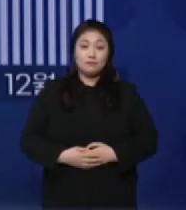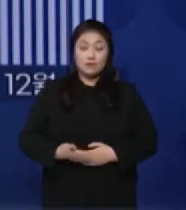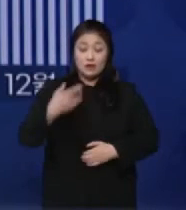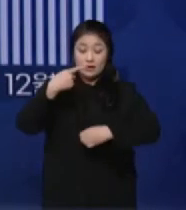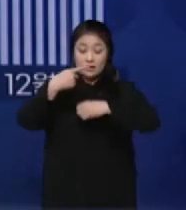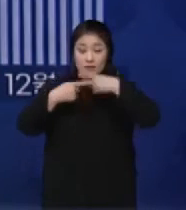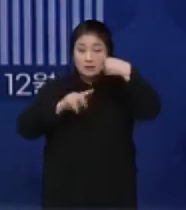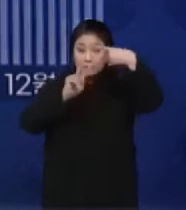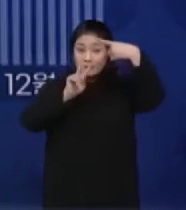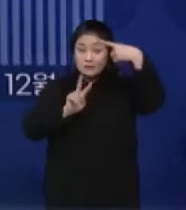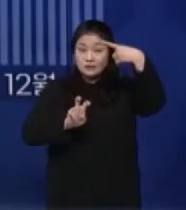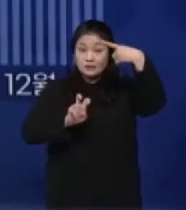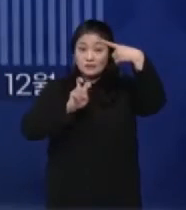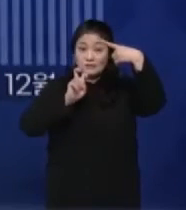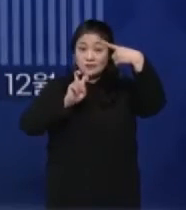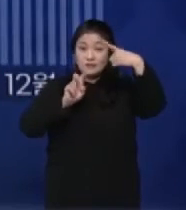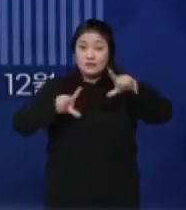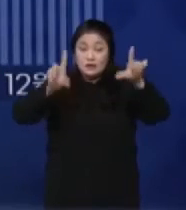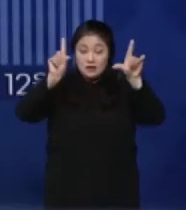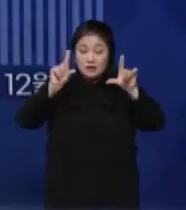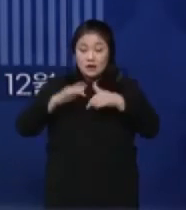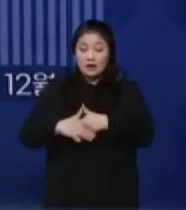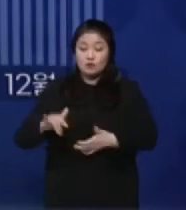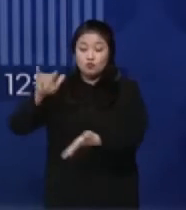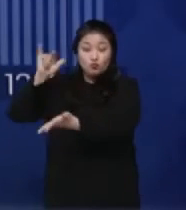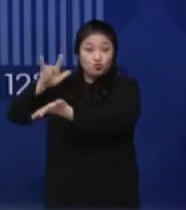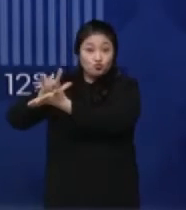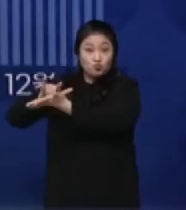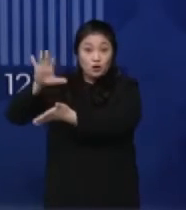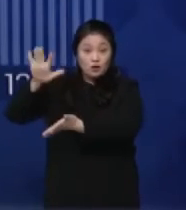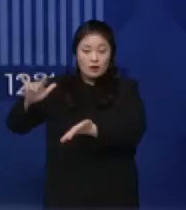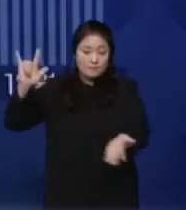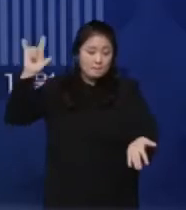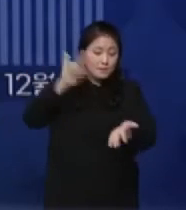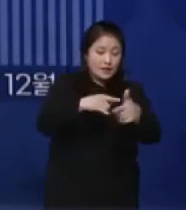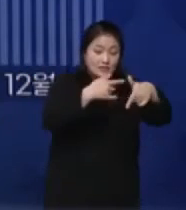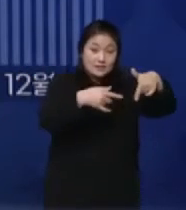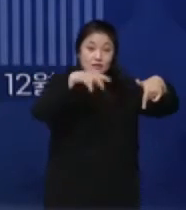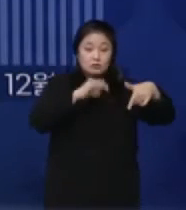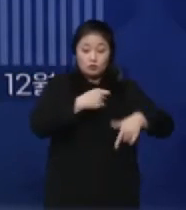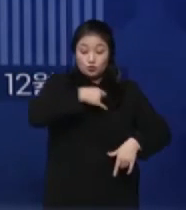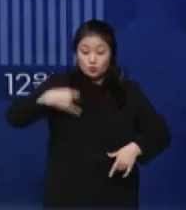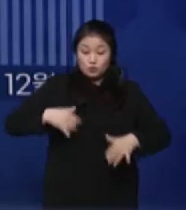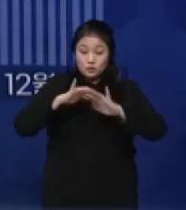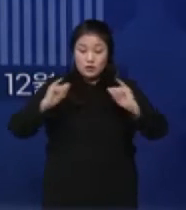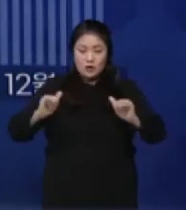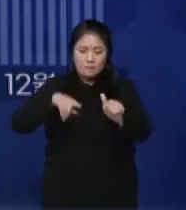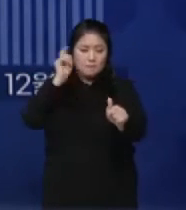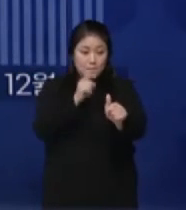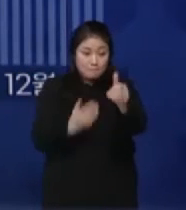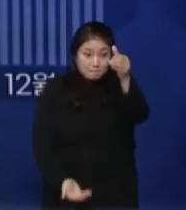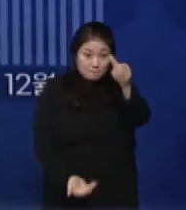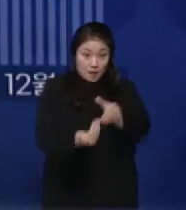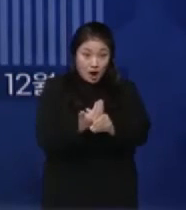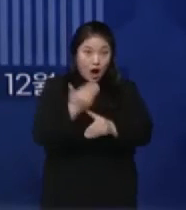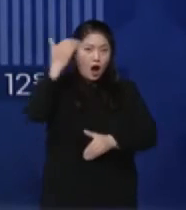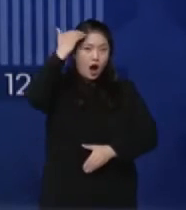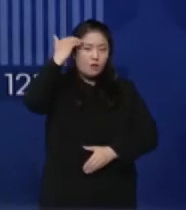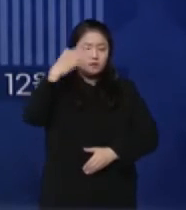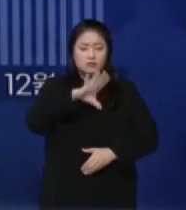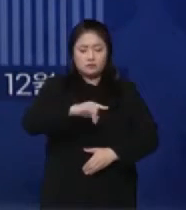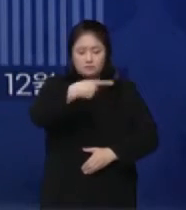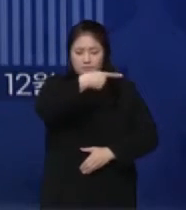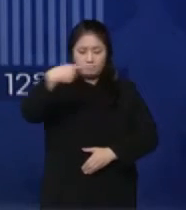지난해 1월 20일 중국 우 안에서 인천공항을 통해 입국한 30대 중국인 여성이 확진 판정을 받으며 국내 첫